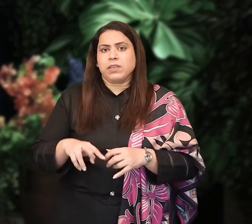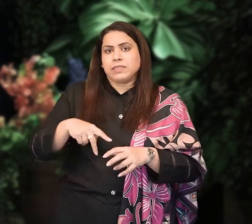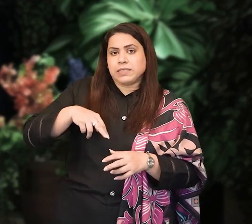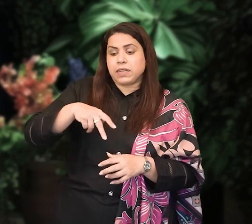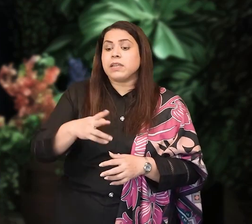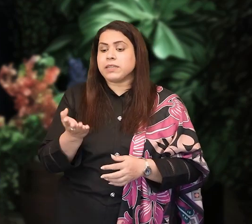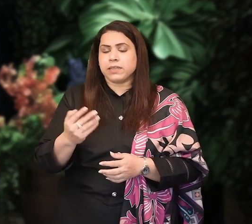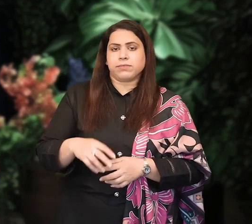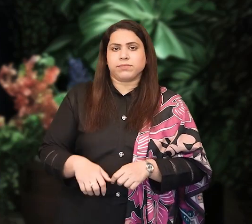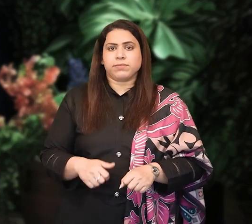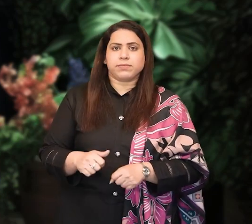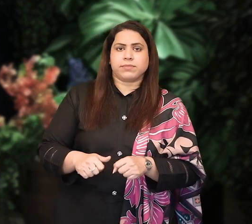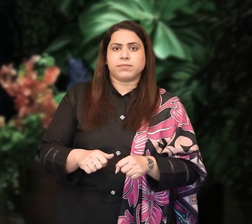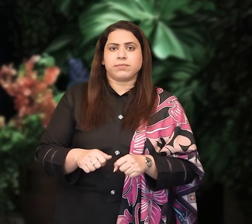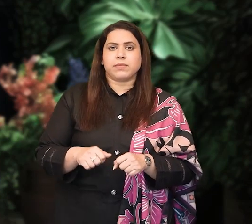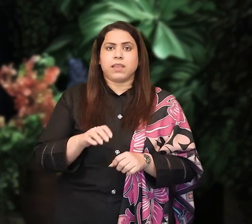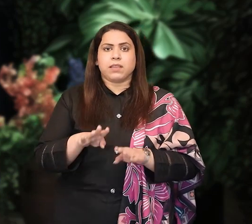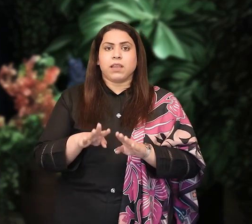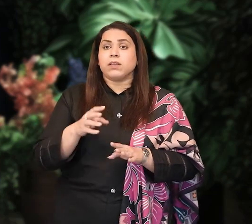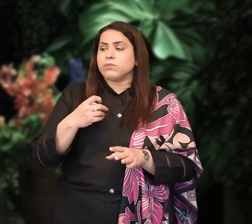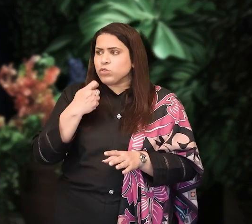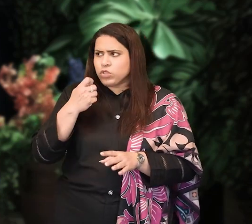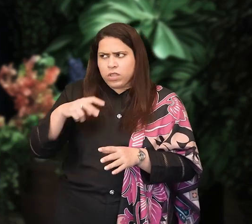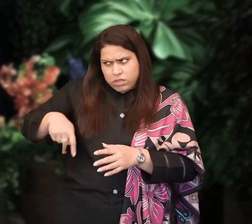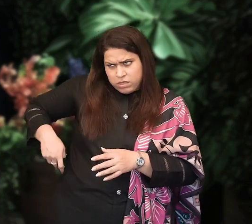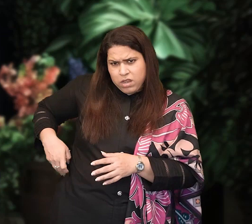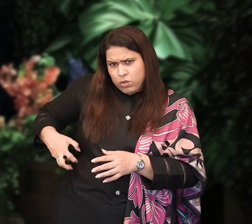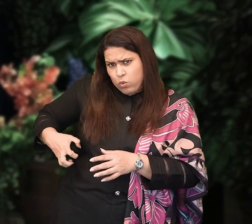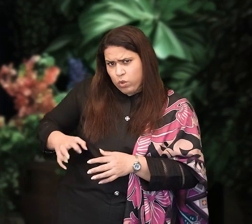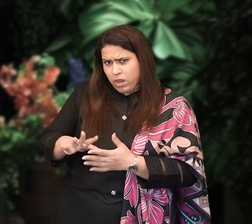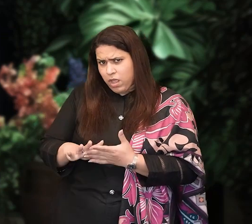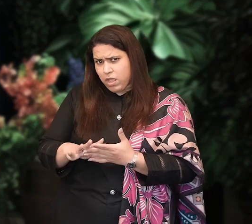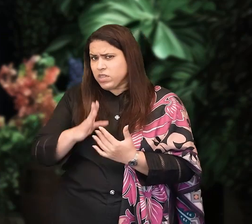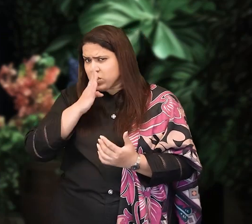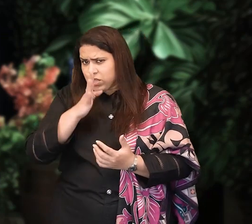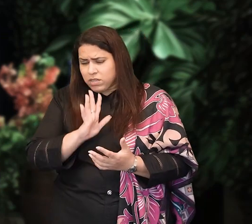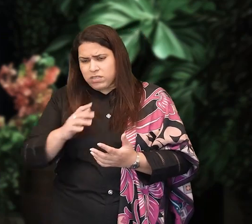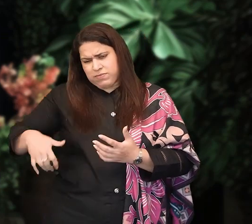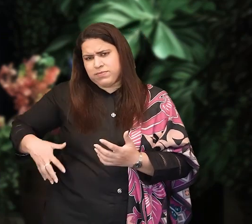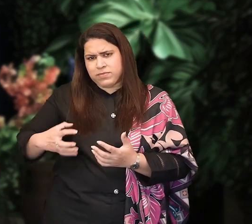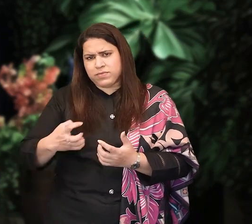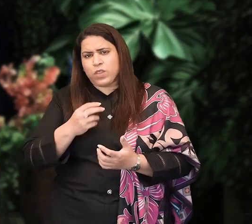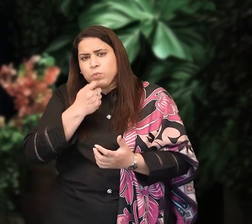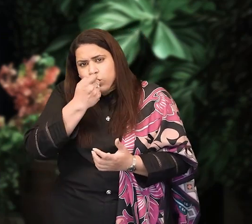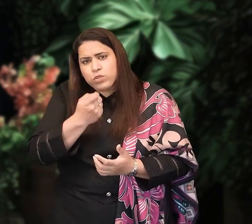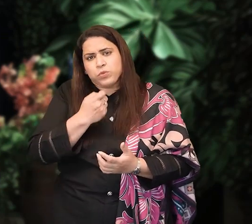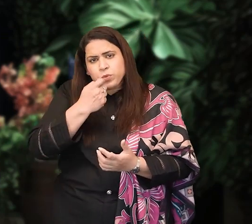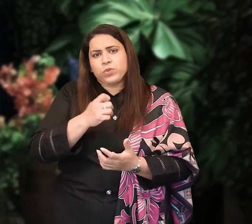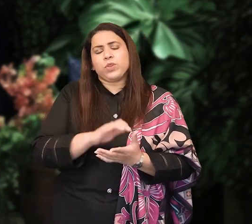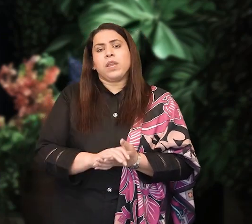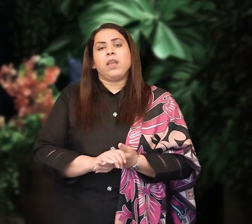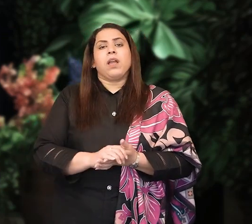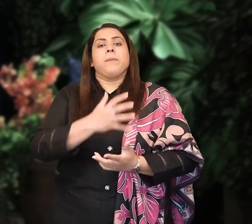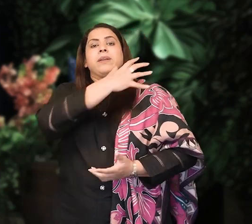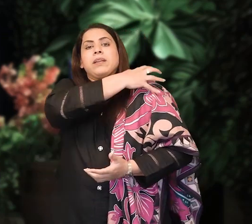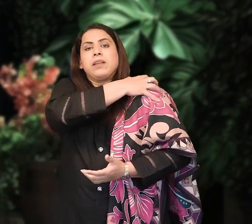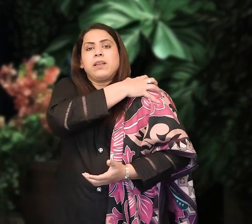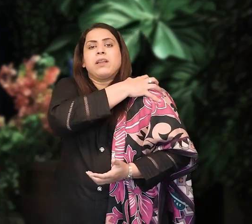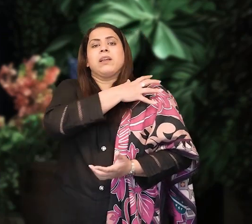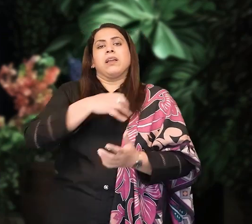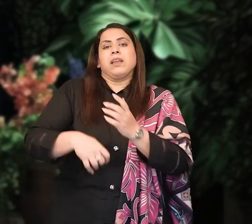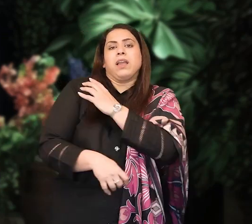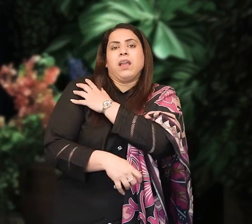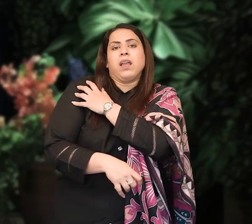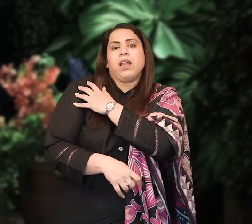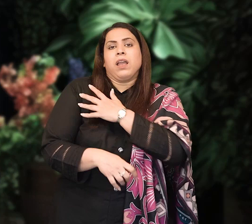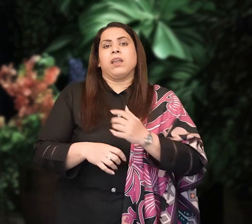को चलकर दिखाने से, पेशेंट से हम पूछ सकते हैं कि उनको किस किस तरह की कंप्लेंट्स और दर्द हैं। हम पेशेंट की मैनुअल मसल स्ट्रेंथ चेक करने